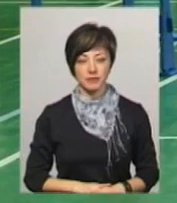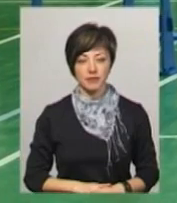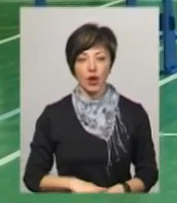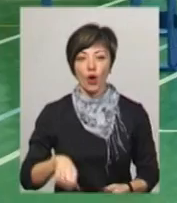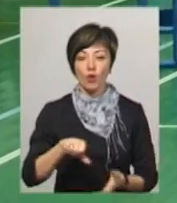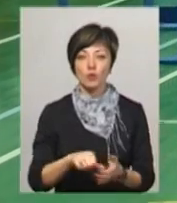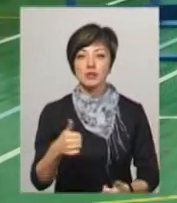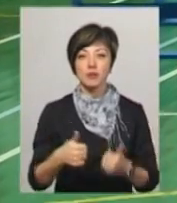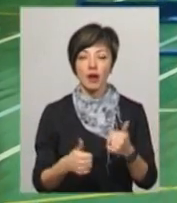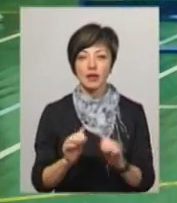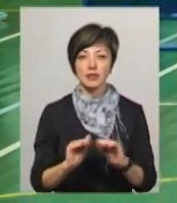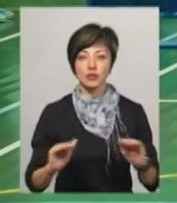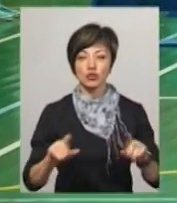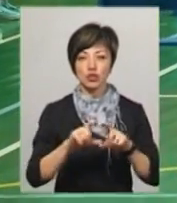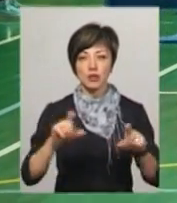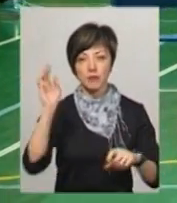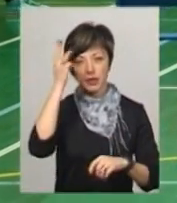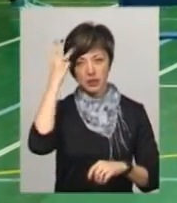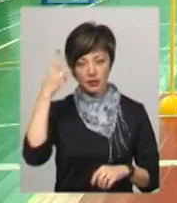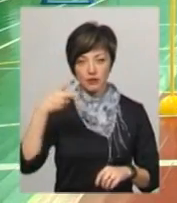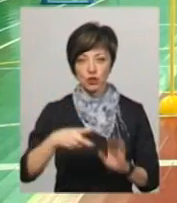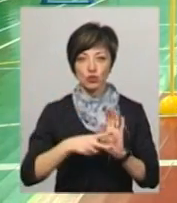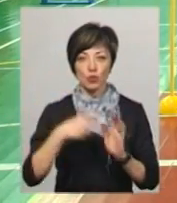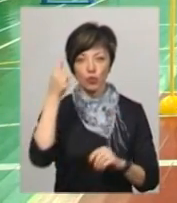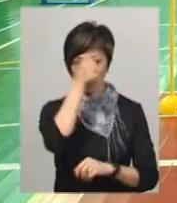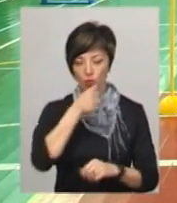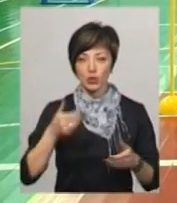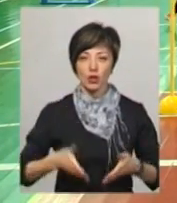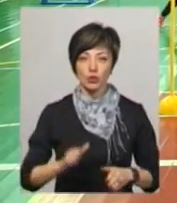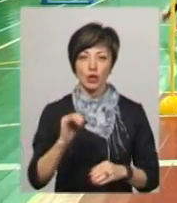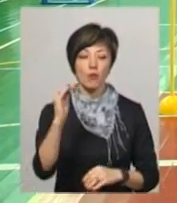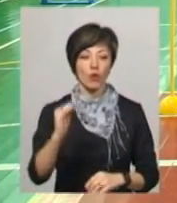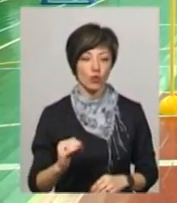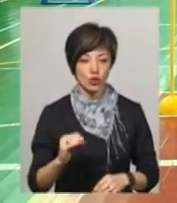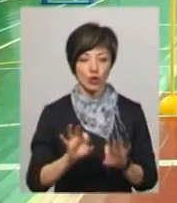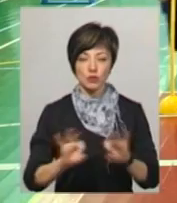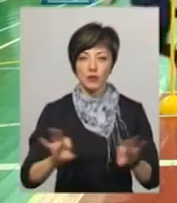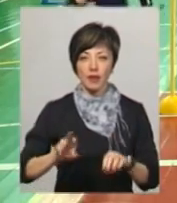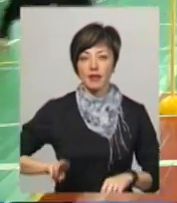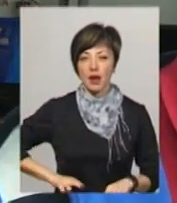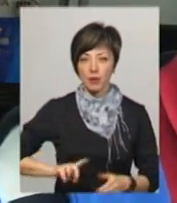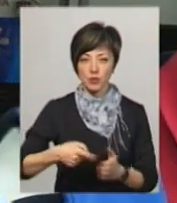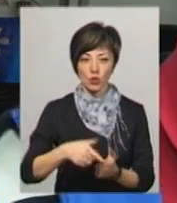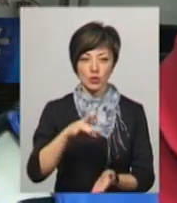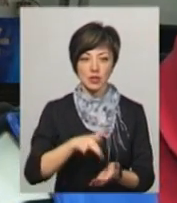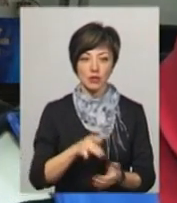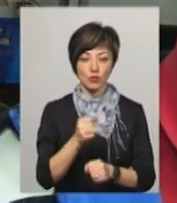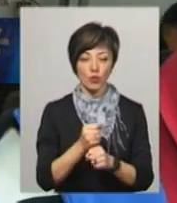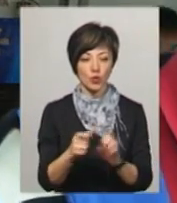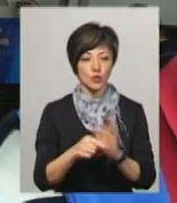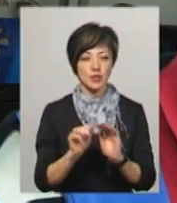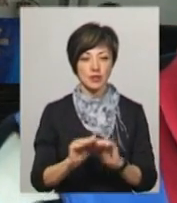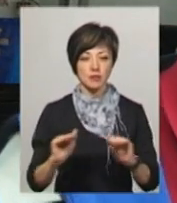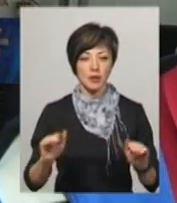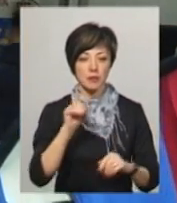Участь у змаганнях беруть вихованці шкіл Хмельницького 2007 року народження і молодші, розповідає директор міського центру з роботи з дітьми